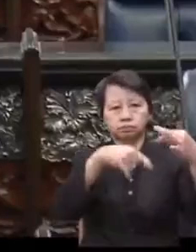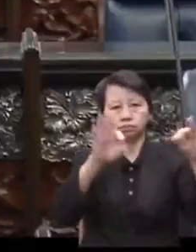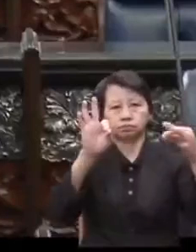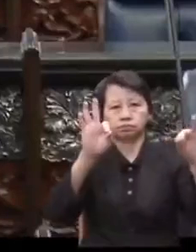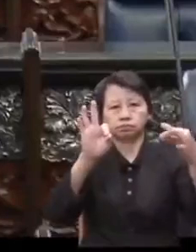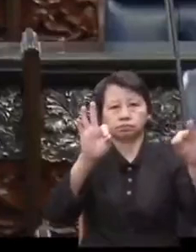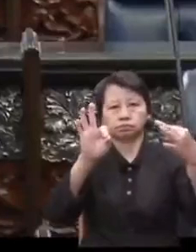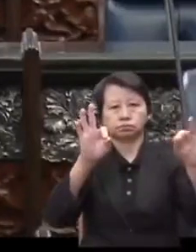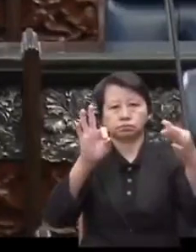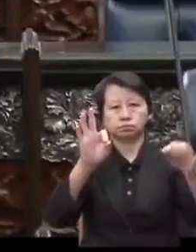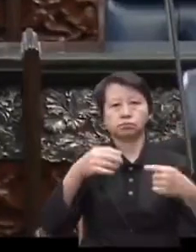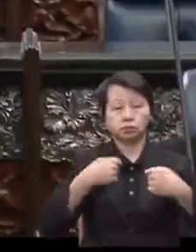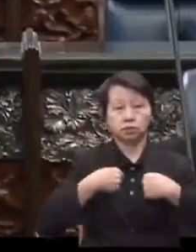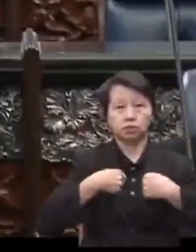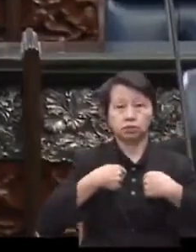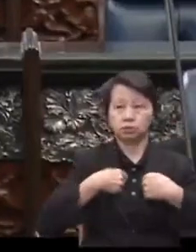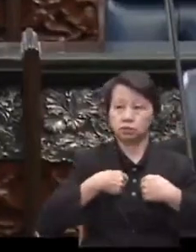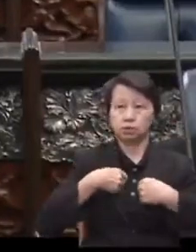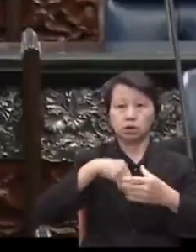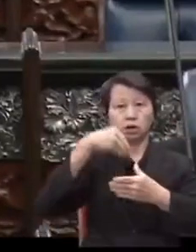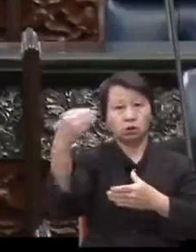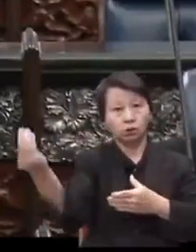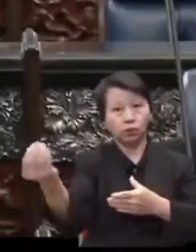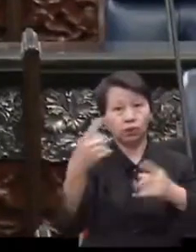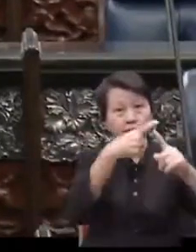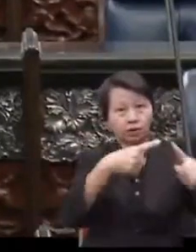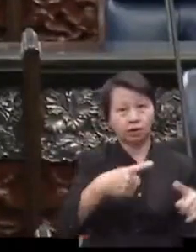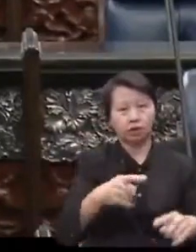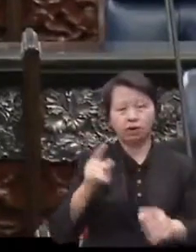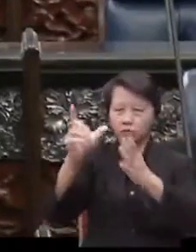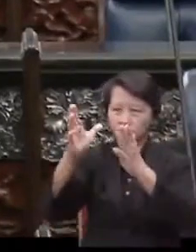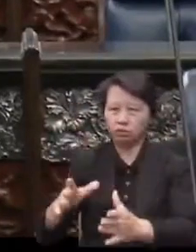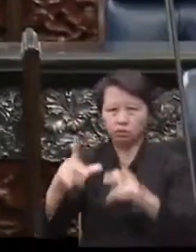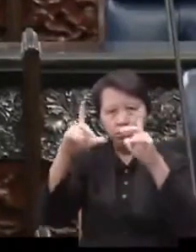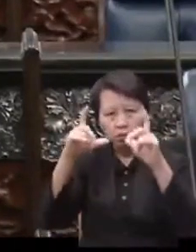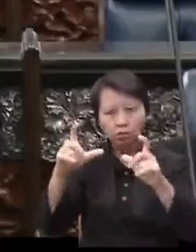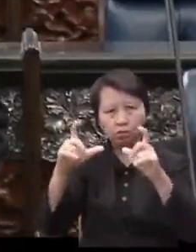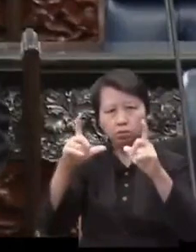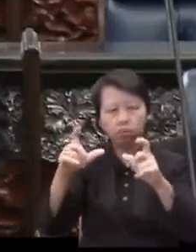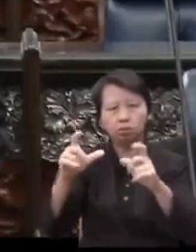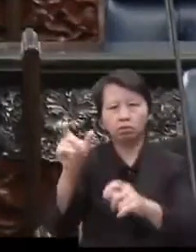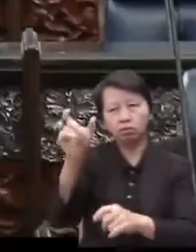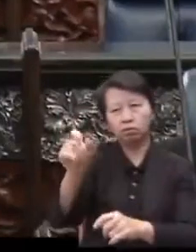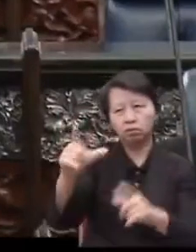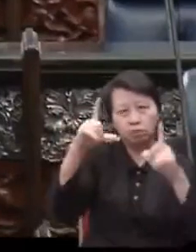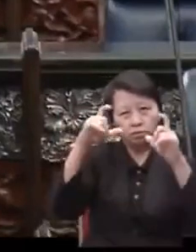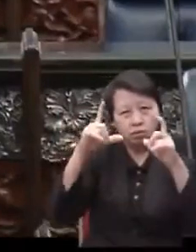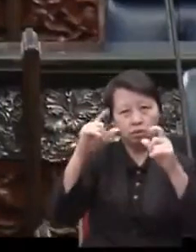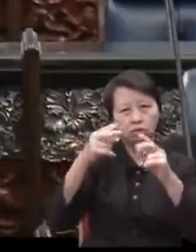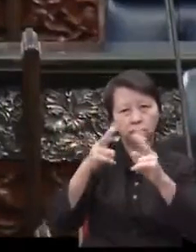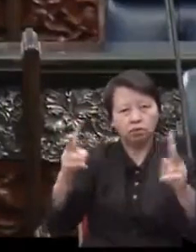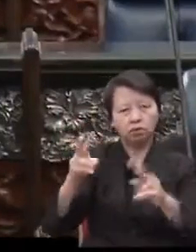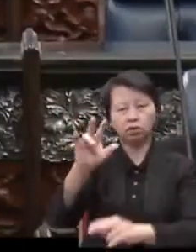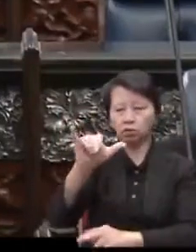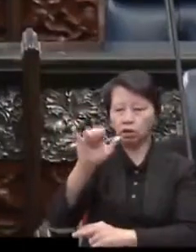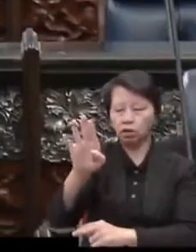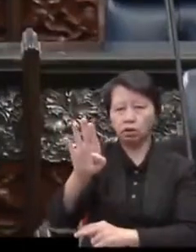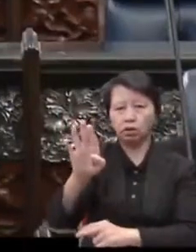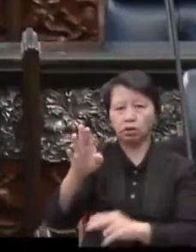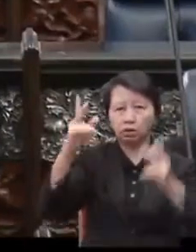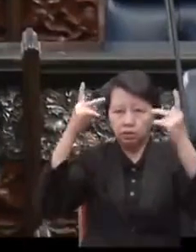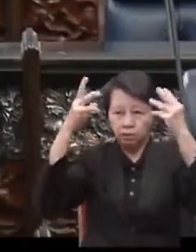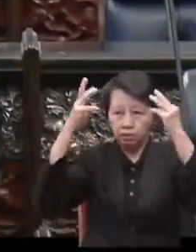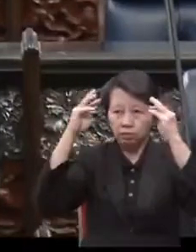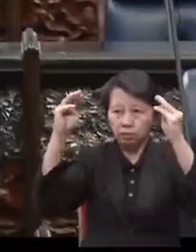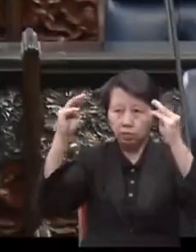yang lalu Ketika saya mengeluar saya keluar dewan seorang juru foto yang jurufoto yang amat berhormat Perdana